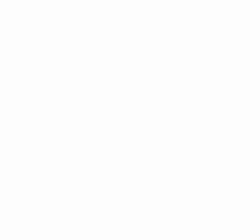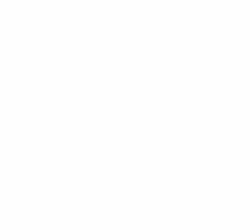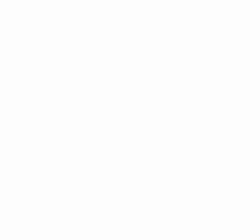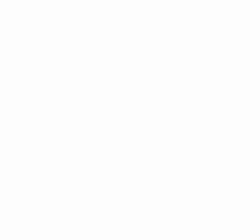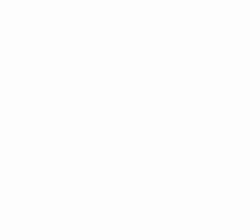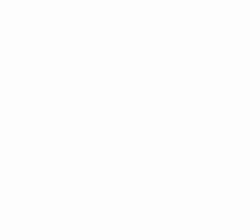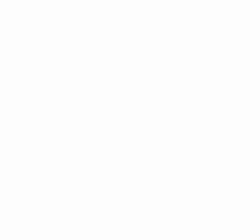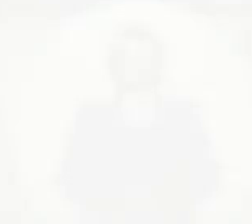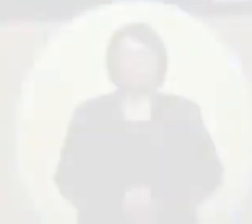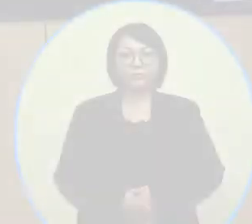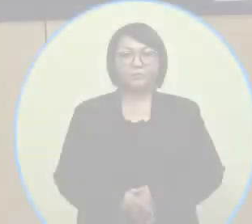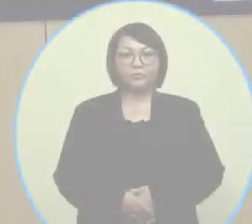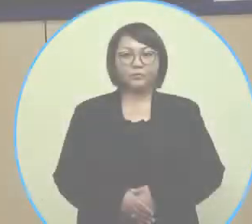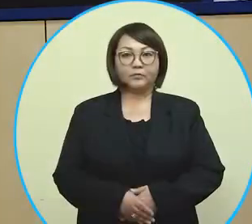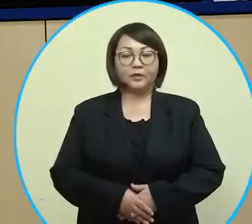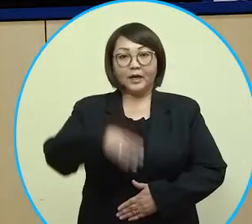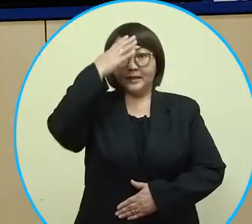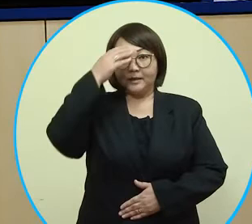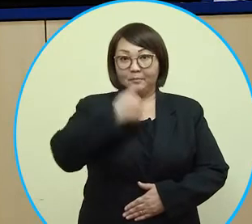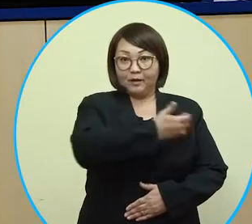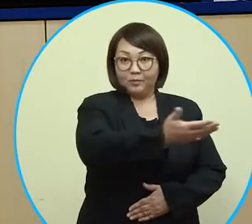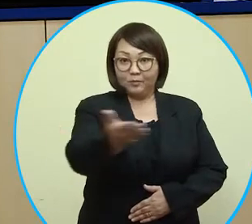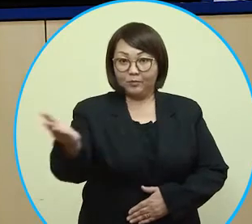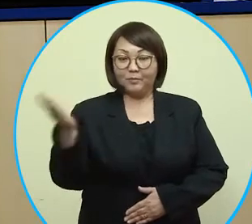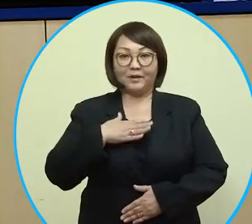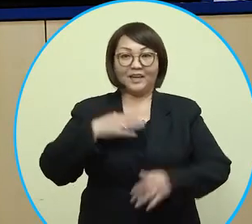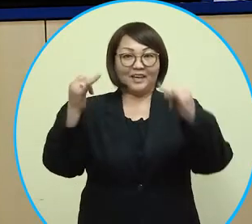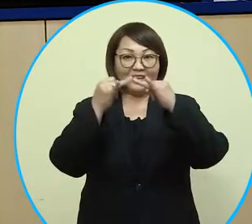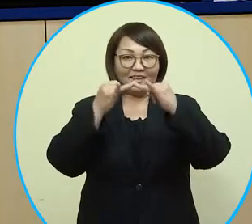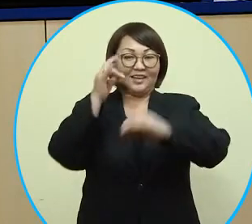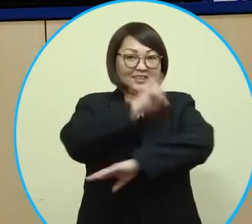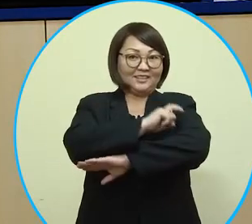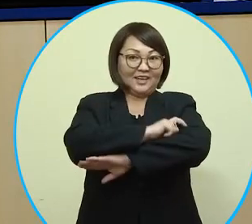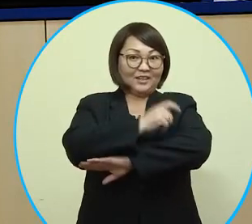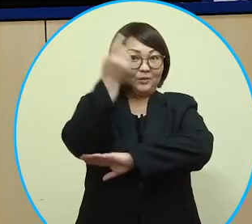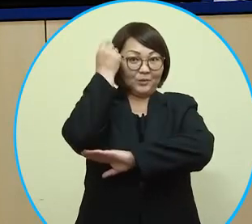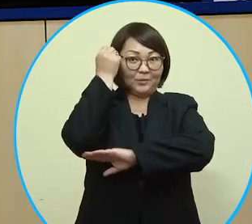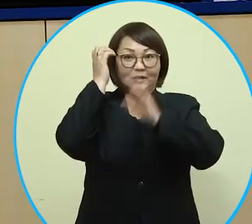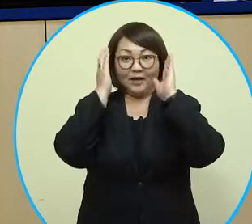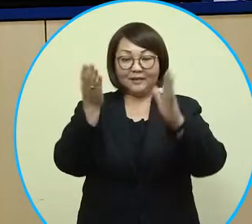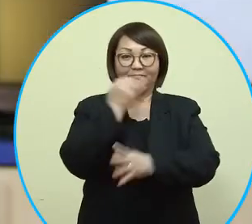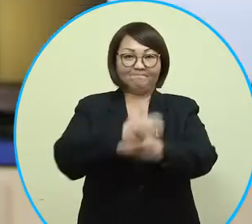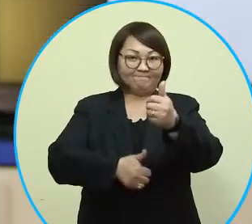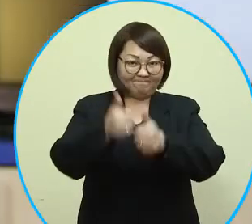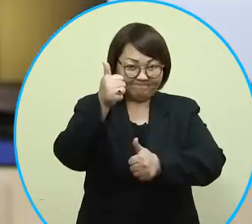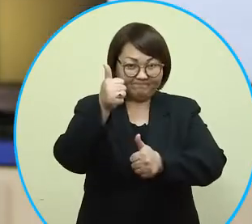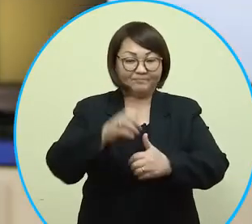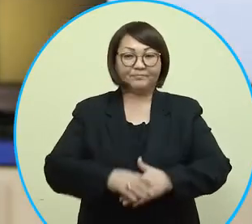ҚАЛЬМАТАРА Сәң бәну, мана онлайн ешчелік үдзін сөнірқшыға тәнд, әмшілді сия.